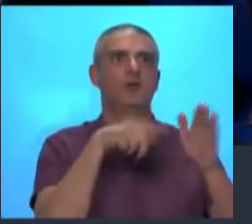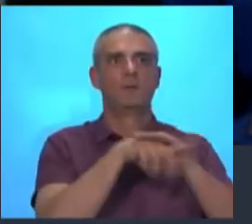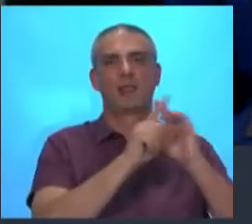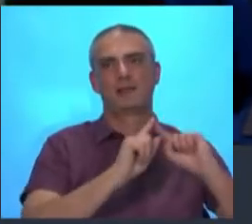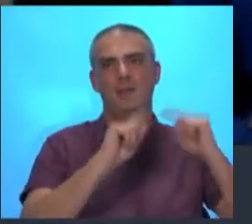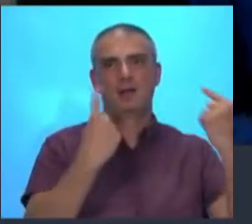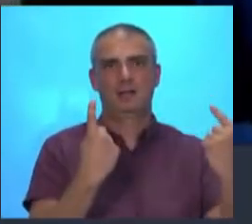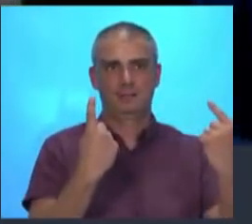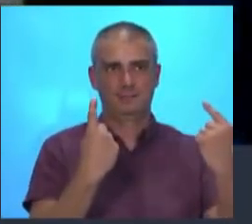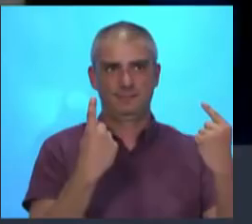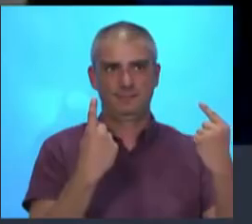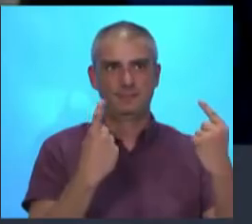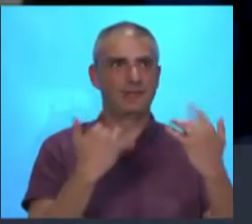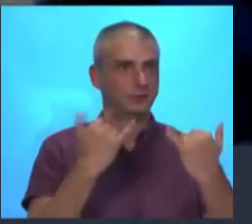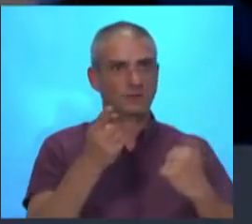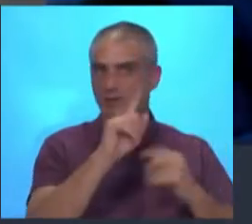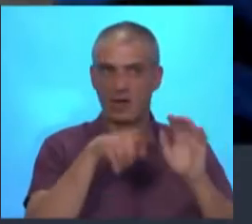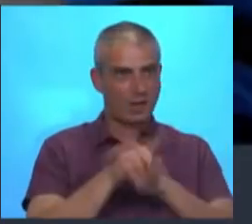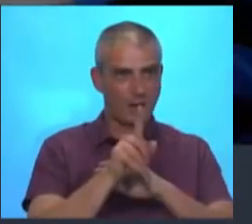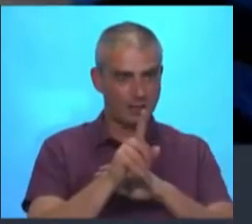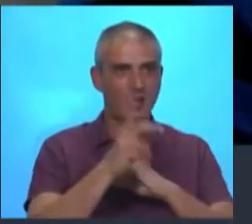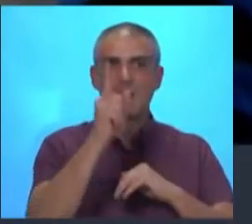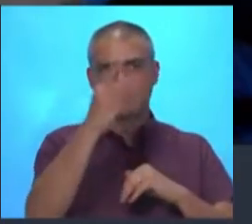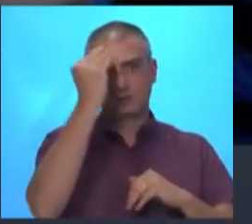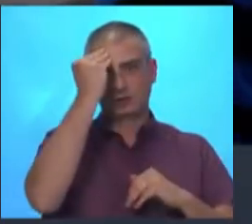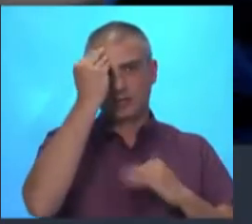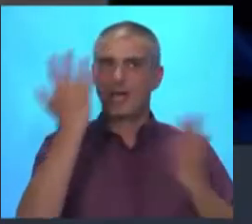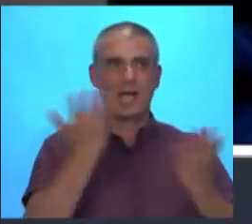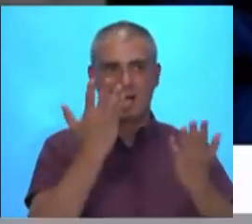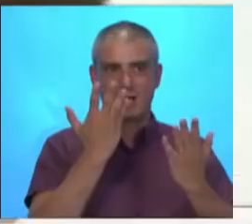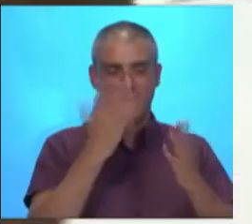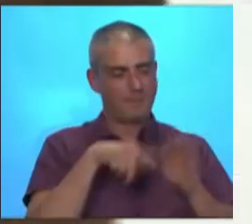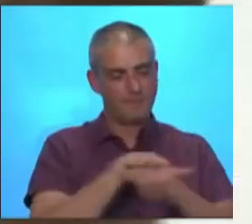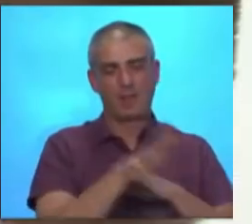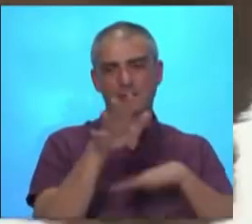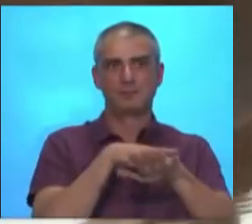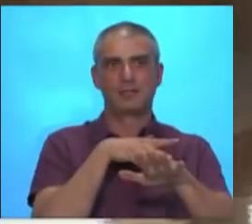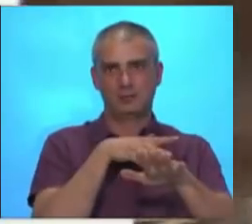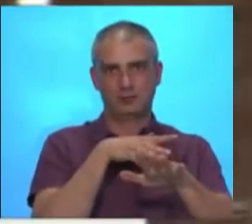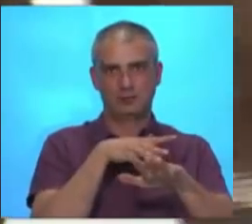לפליטים אחרים. עכשיו אתה לא פליטי, אבל אתה זוכר איך פליטי מרגיש.